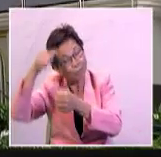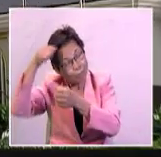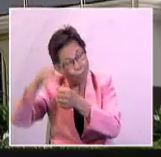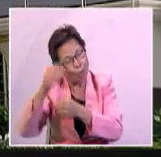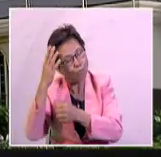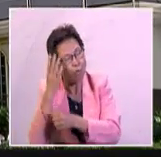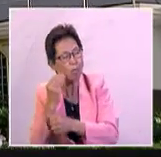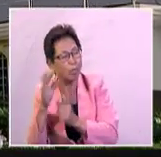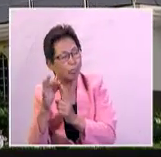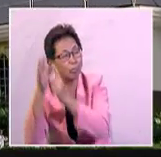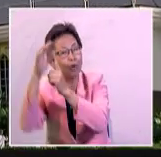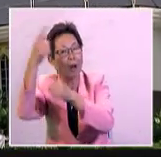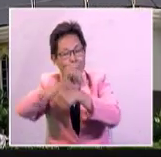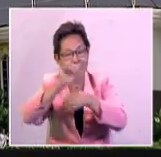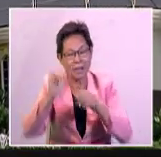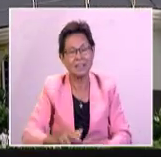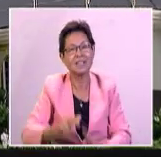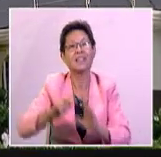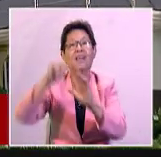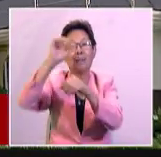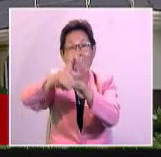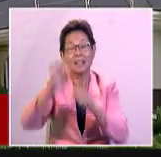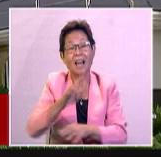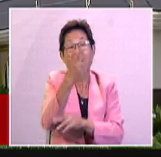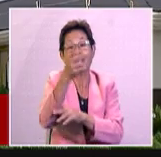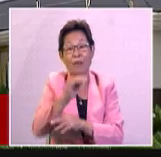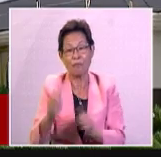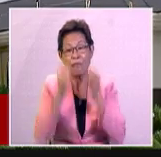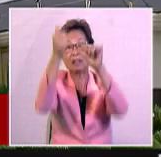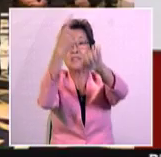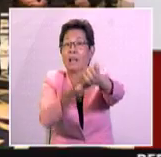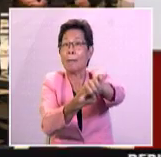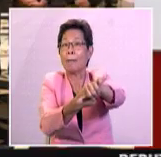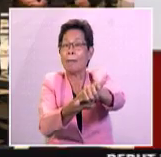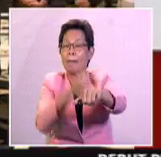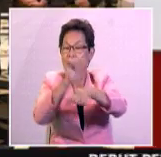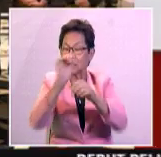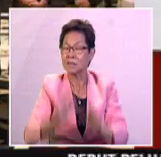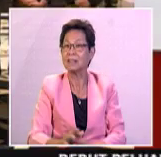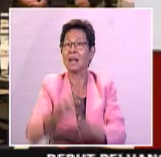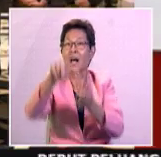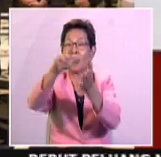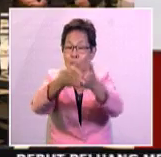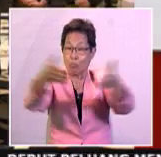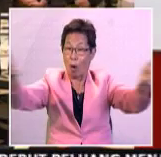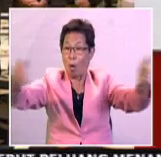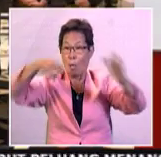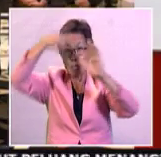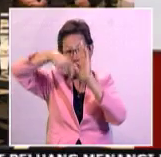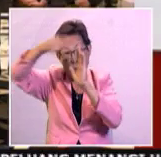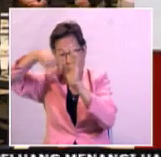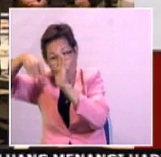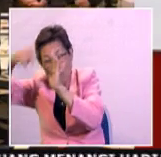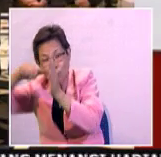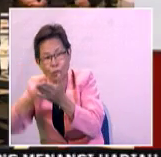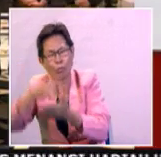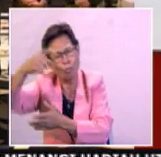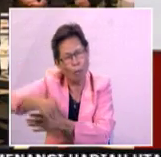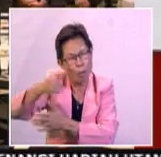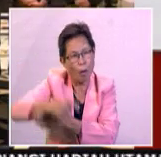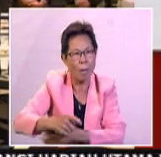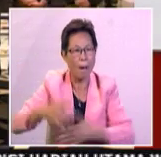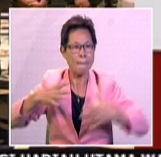pengalaman unik bagi petugas media. Ini kerana buat pertama kalinya petugas media yang membuat liputan acara itu